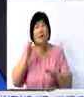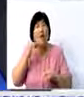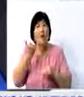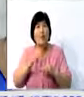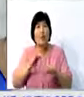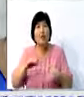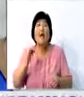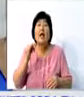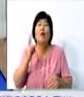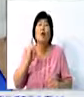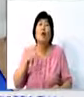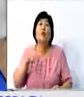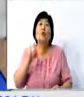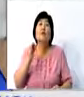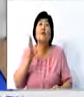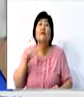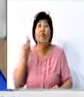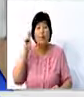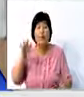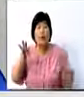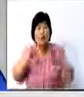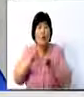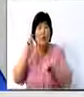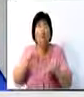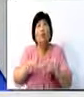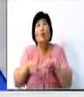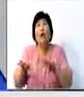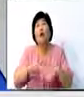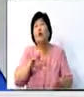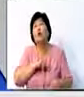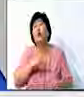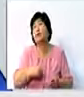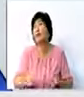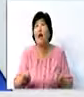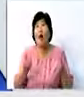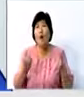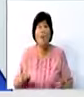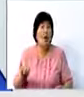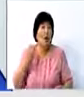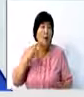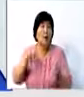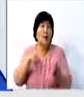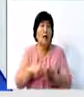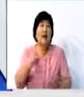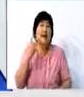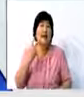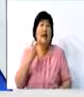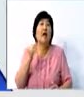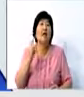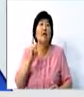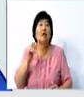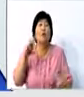балалар инклюзивті білім алуға құқылы. Бұл бағытта өңірде атқарылып жатқан жұмыстар ауқымды. Қызылорда қаласында 2 инклюзивті